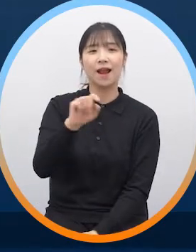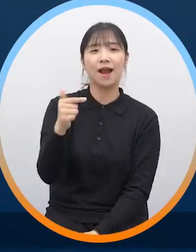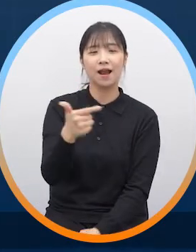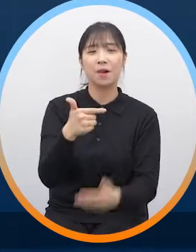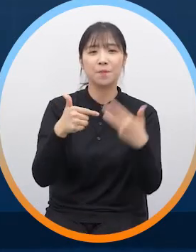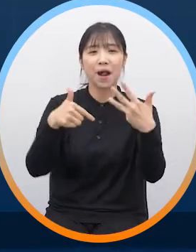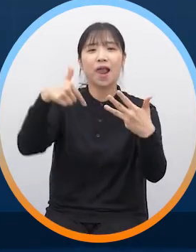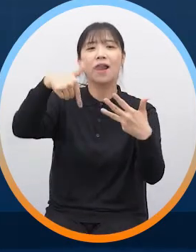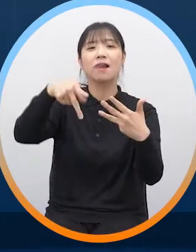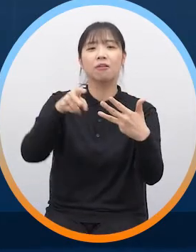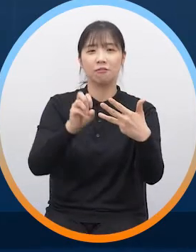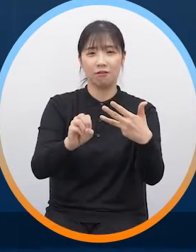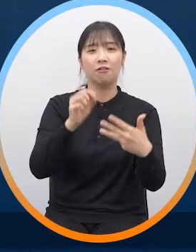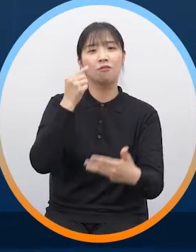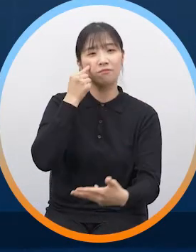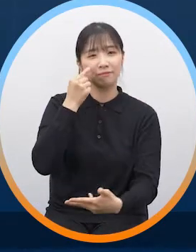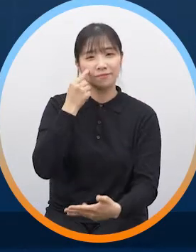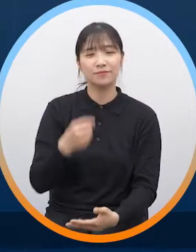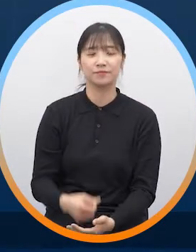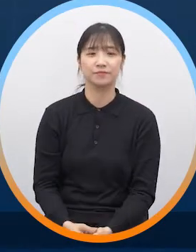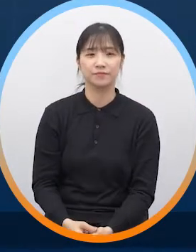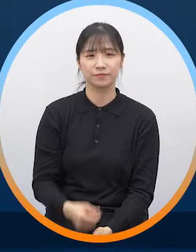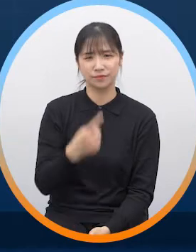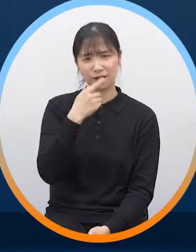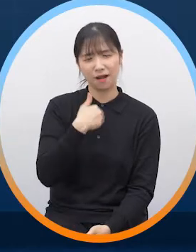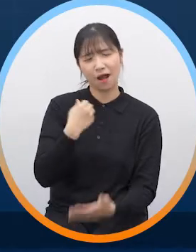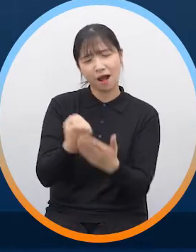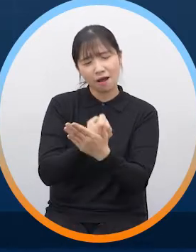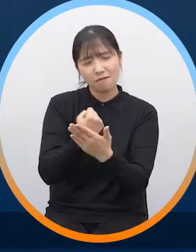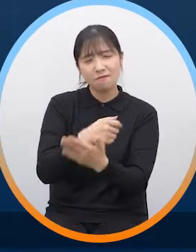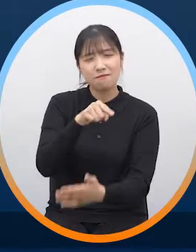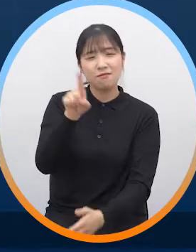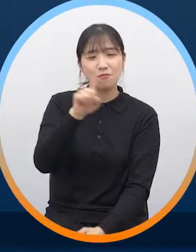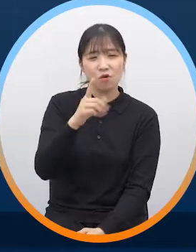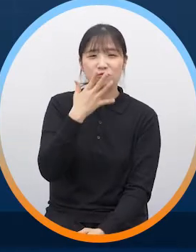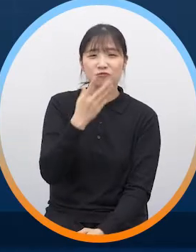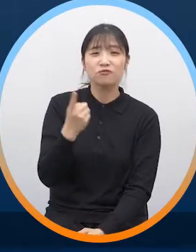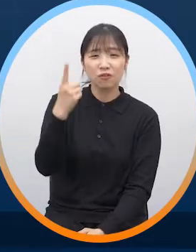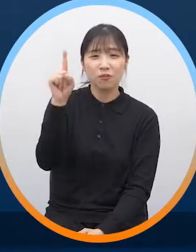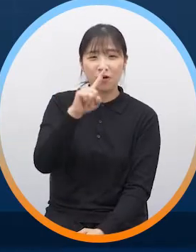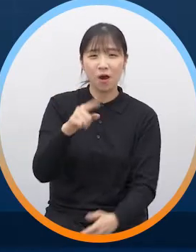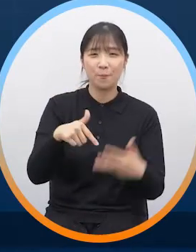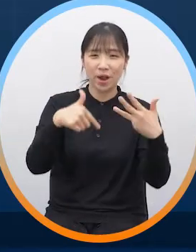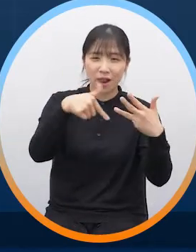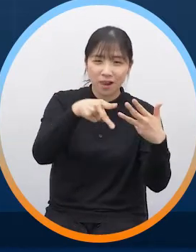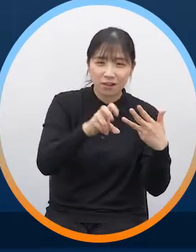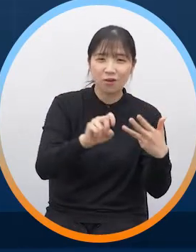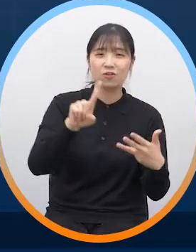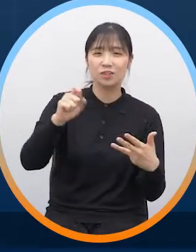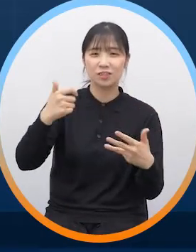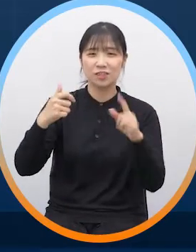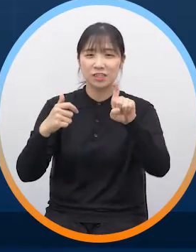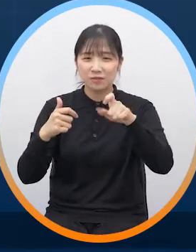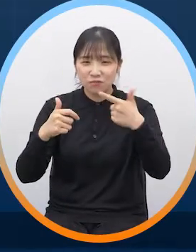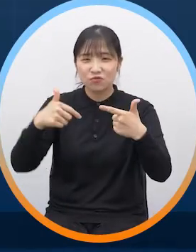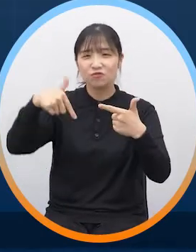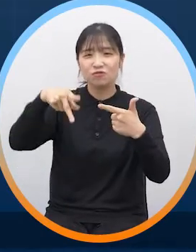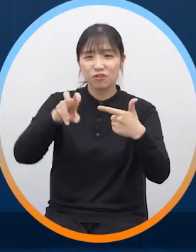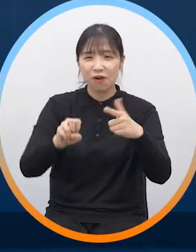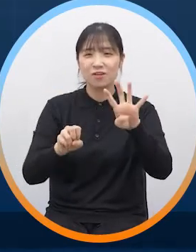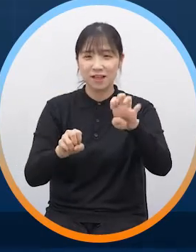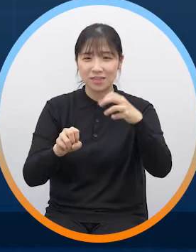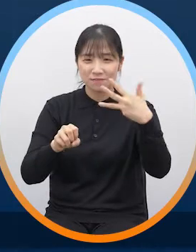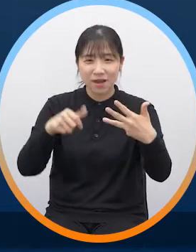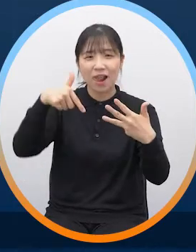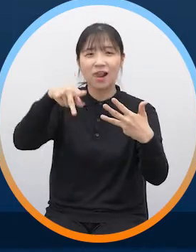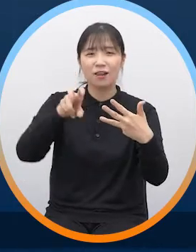팔경을 한번 보시겠습니다. 제가 안타깝게 생각한 건 우리 순천도 뭐 8경, 뭐 16경, 뭐 48경